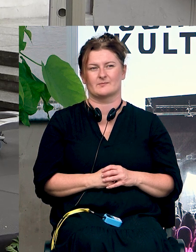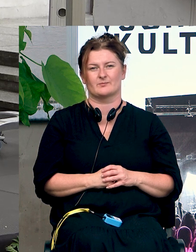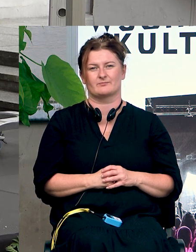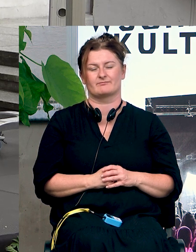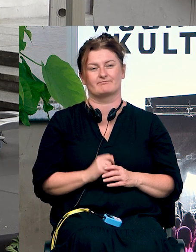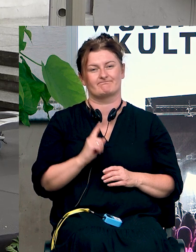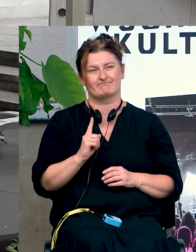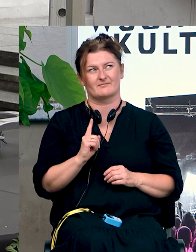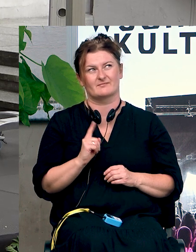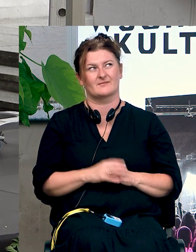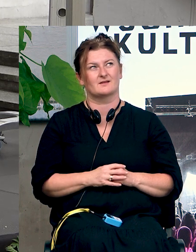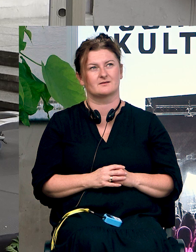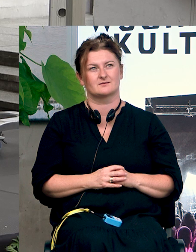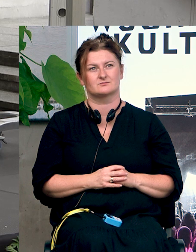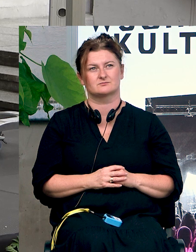żeby